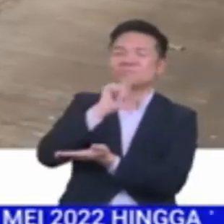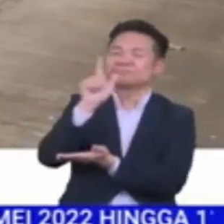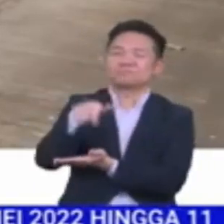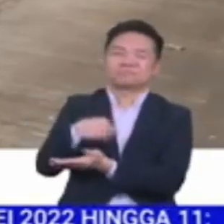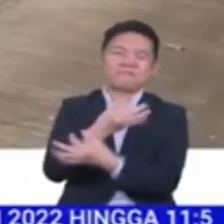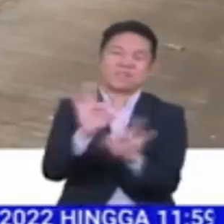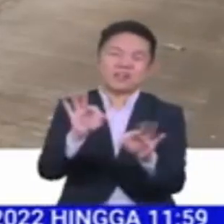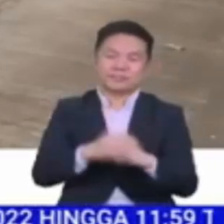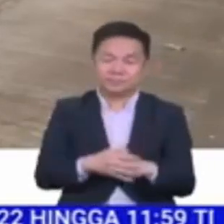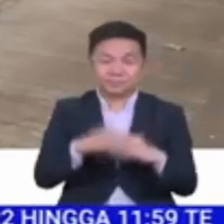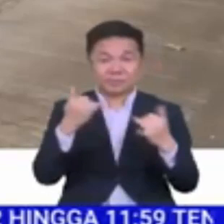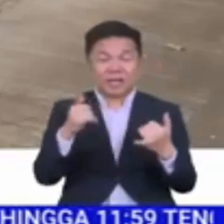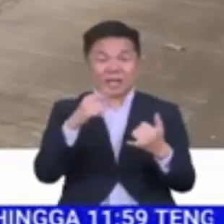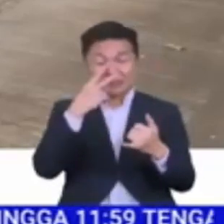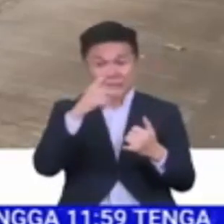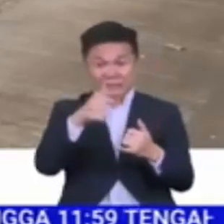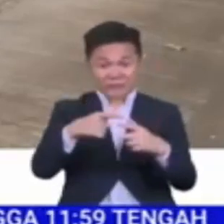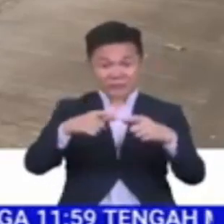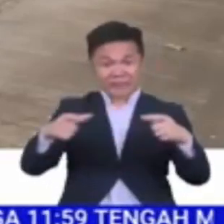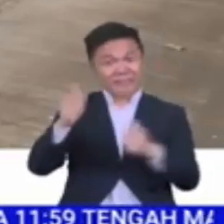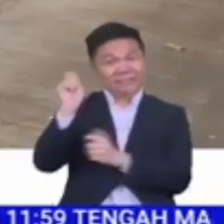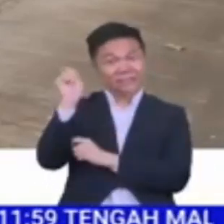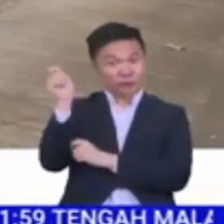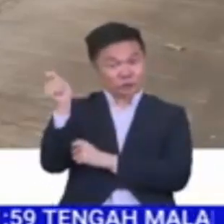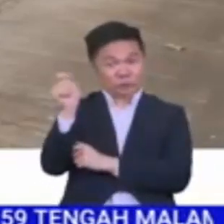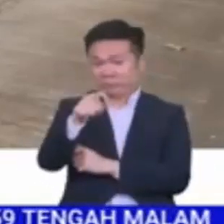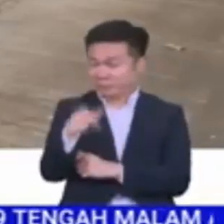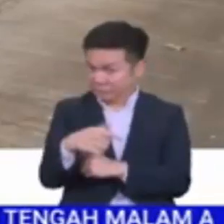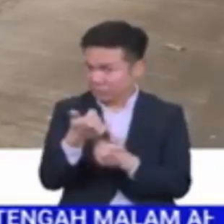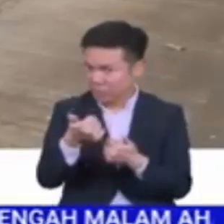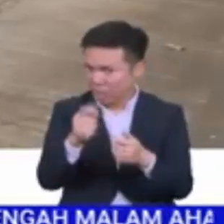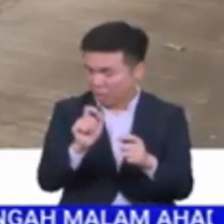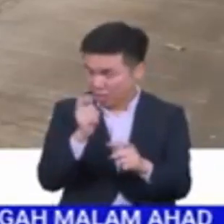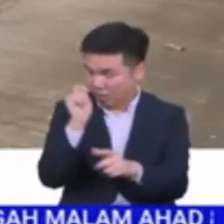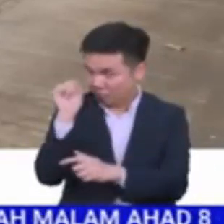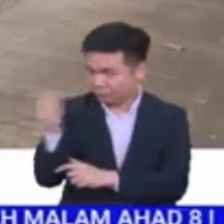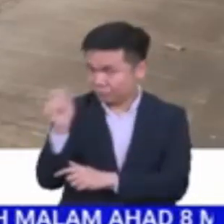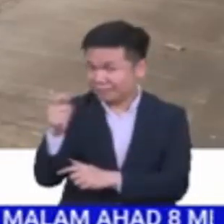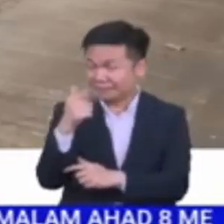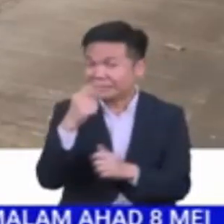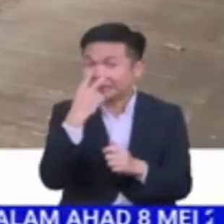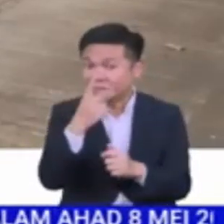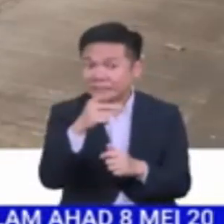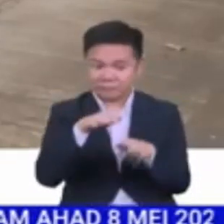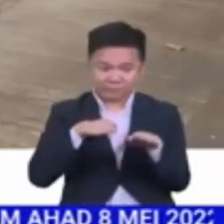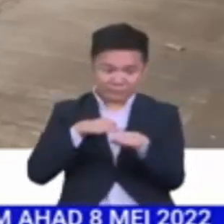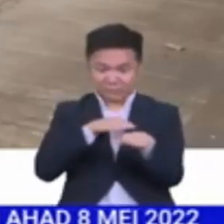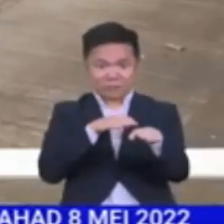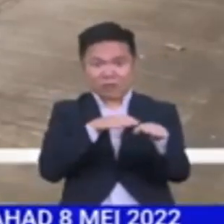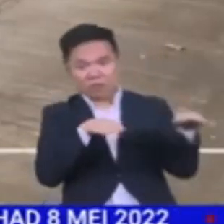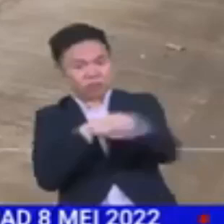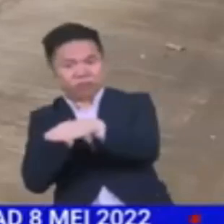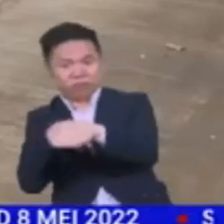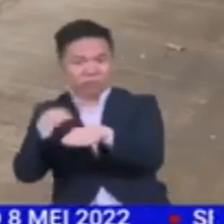percuma, pastikan kad touch and go anda aktif dan perlu diingatkan ikut lorong yang betul.